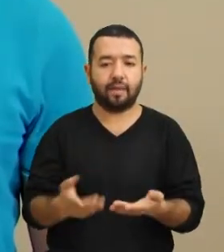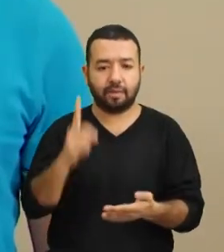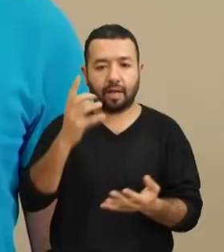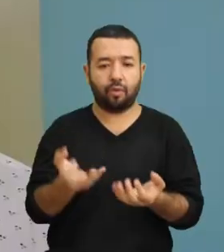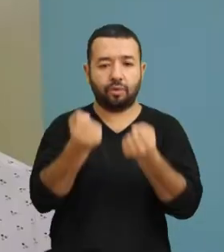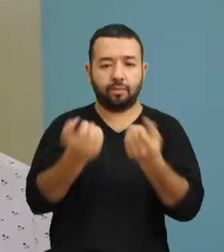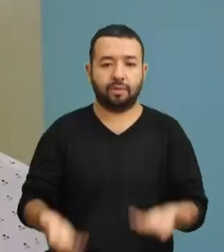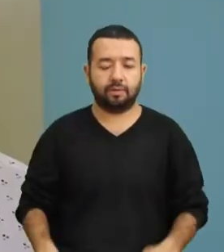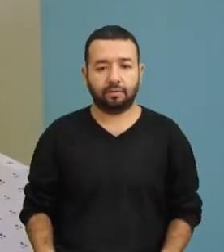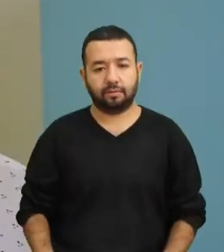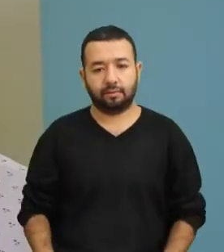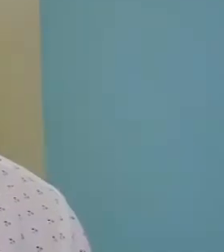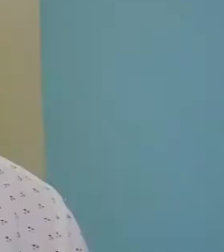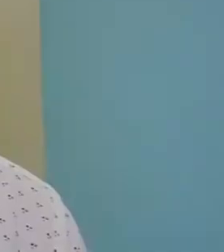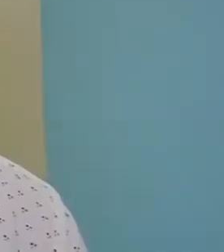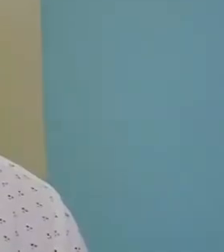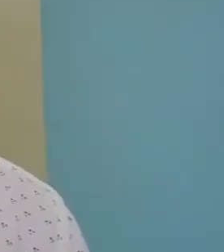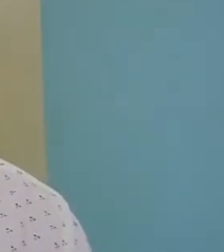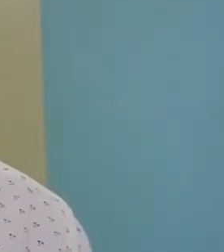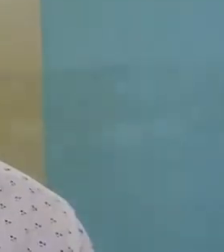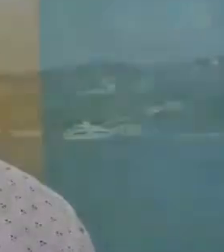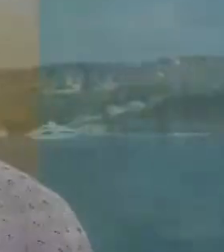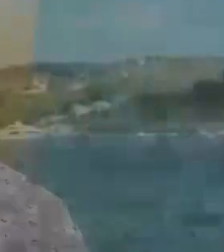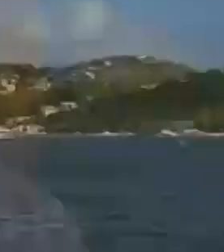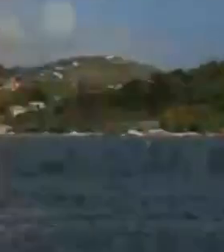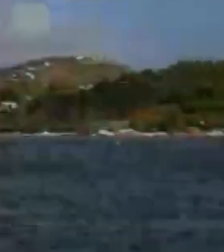Biricik'le Nurhan manidar bakıştılar. Sarp hala şokta.